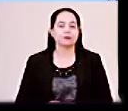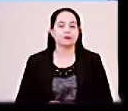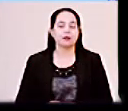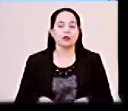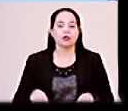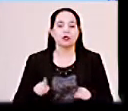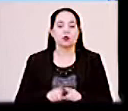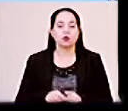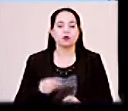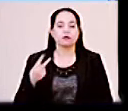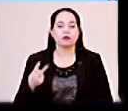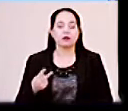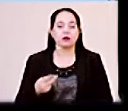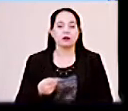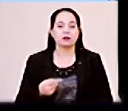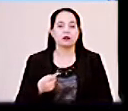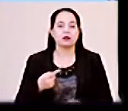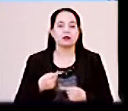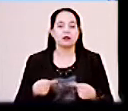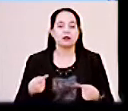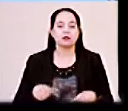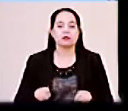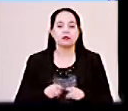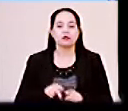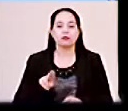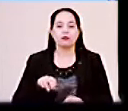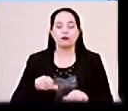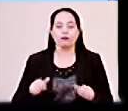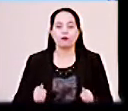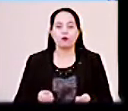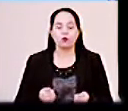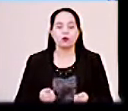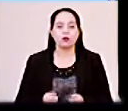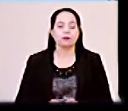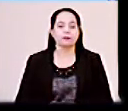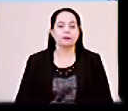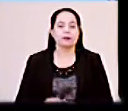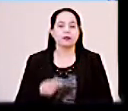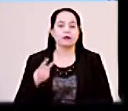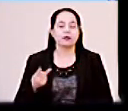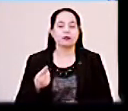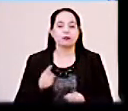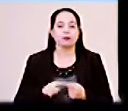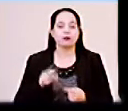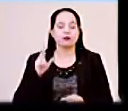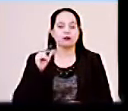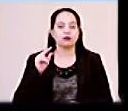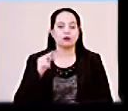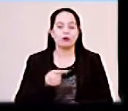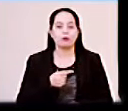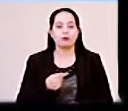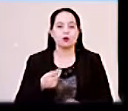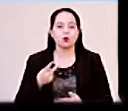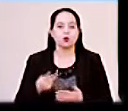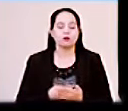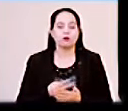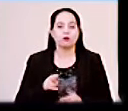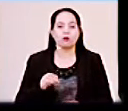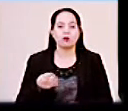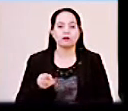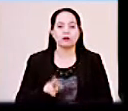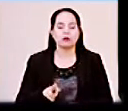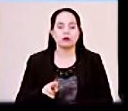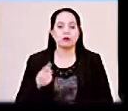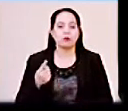разность, то есть квадрат разности. Значит, по формуле квадрат первого числа минус удвоенное